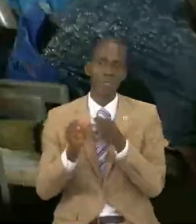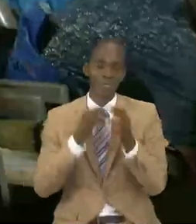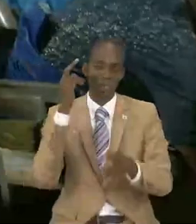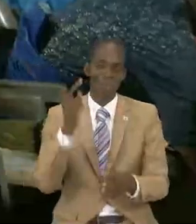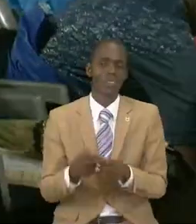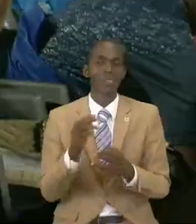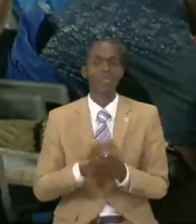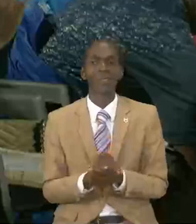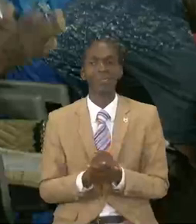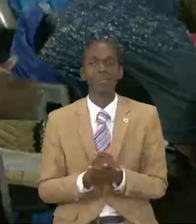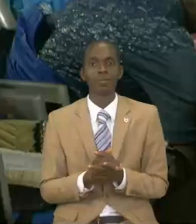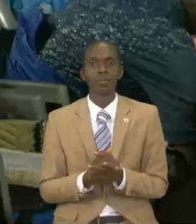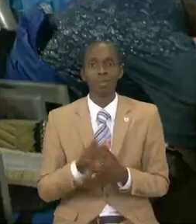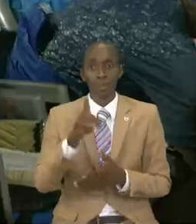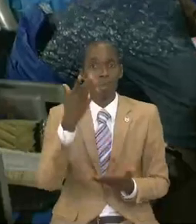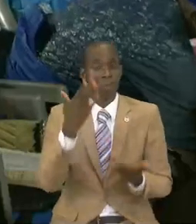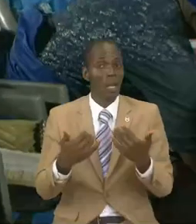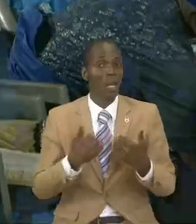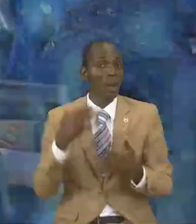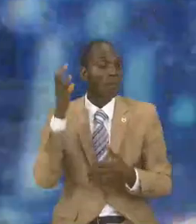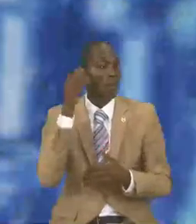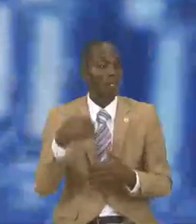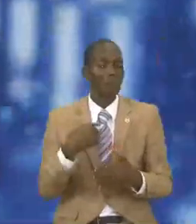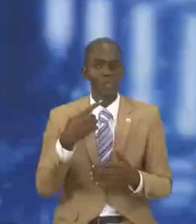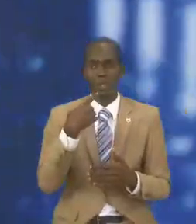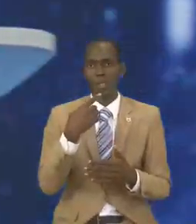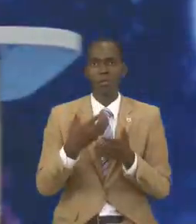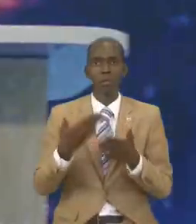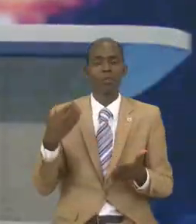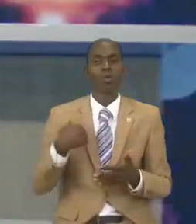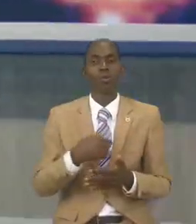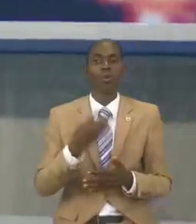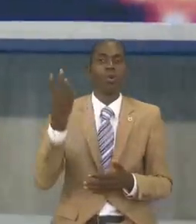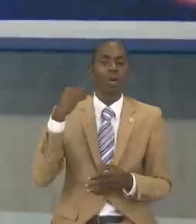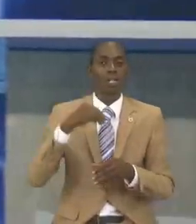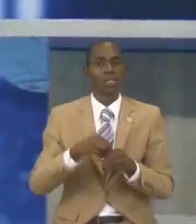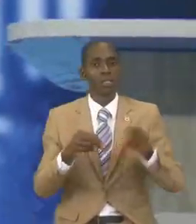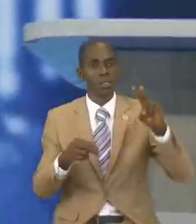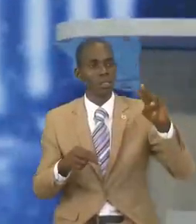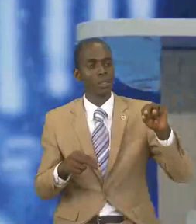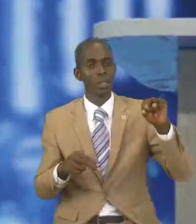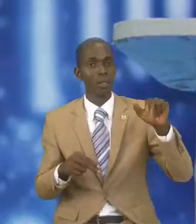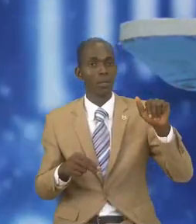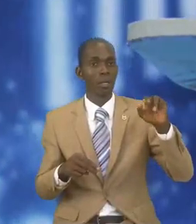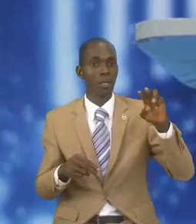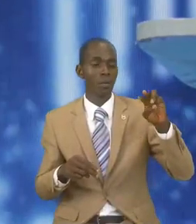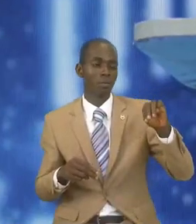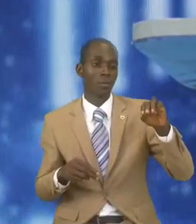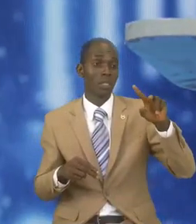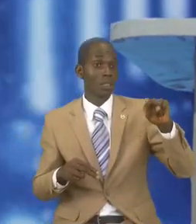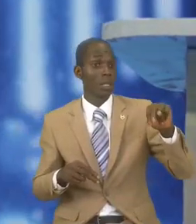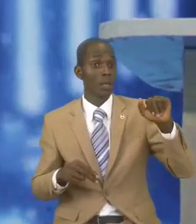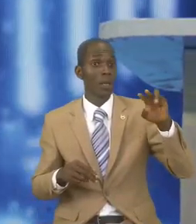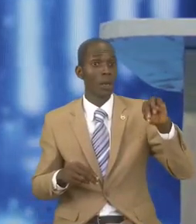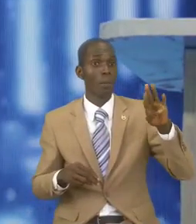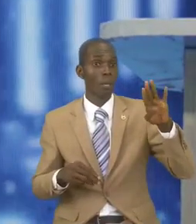Jésus. Tu peux m'entendre dire avant. Et on était en Namibie. Il y avait cette mère